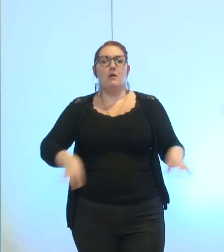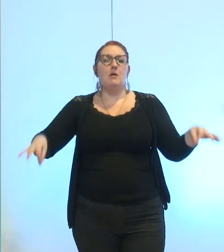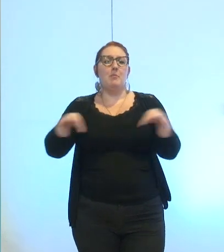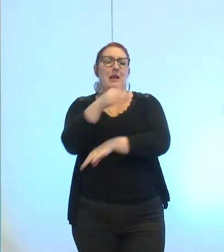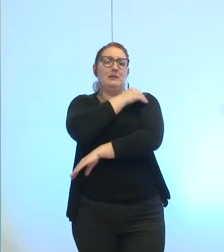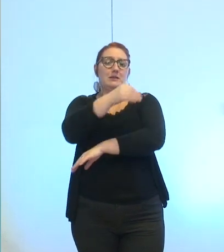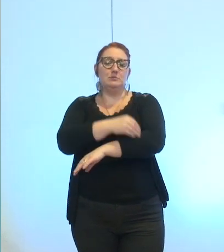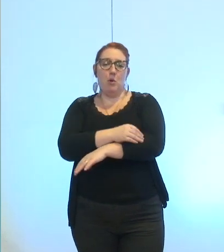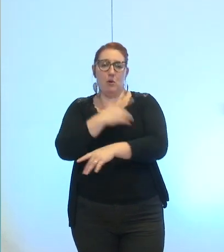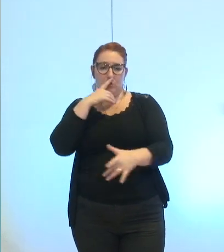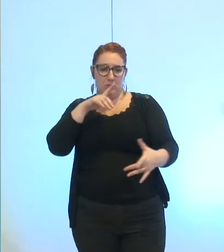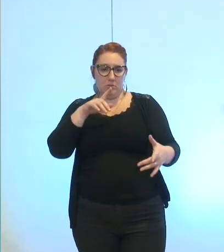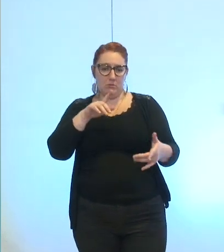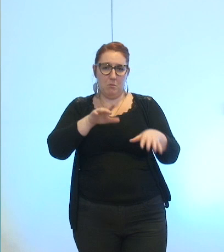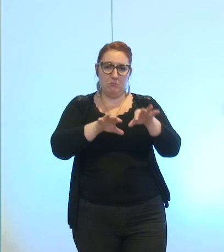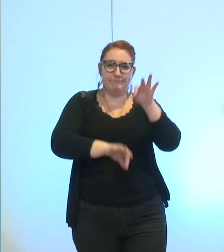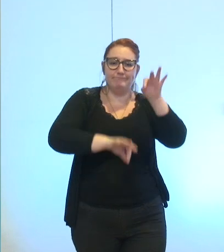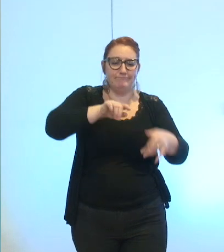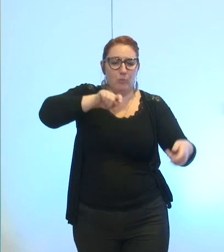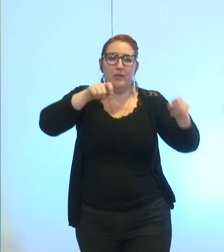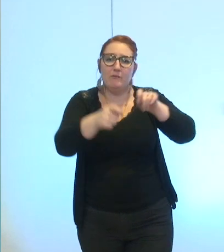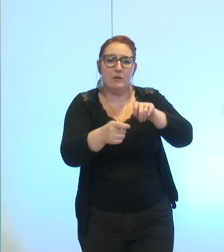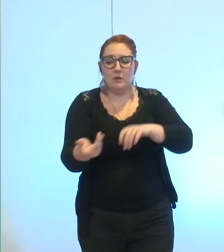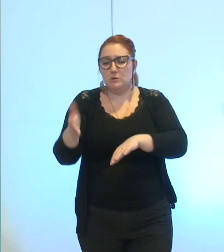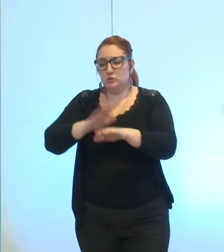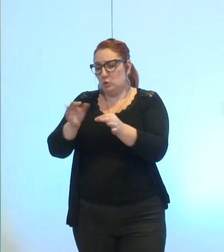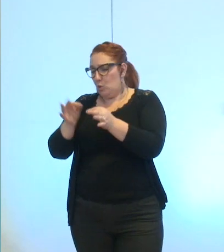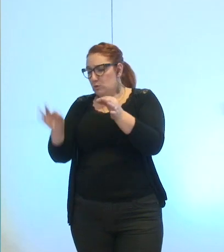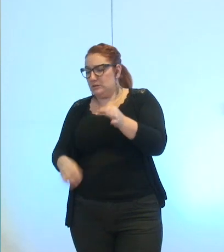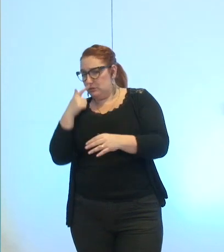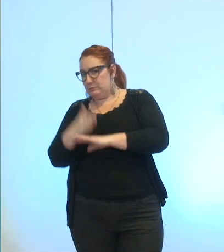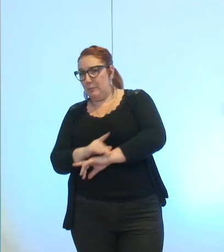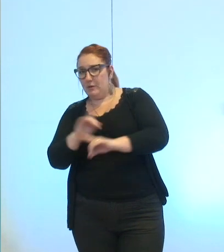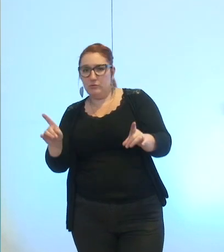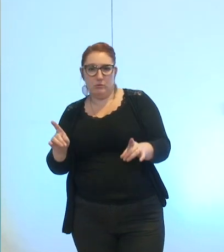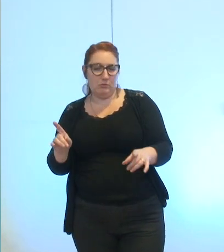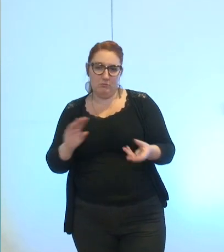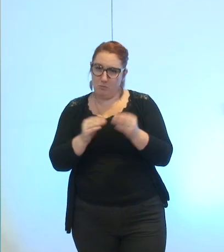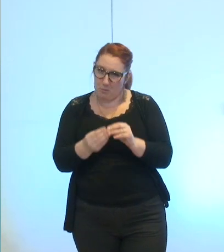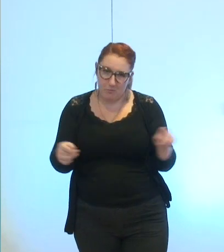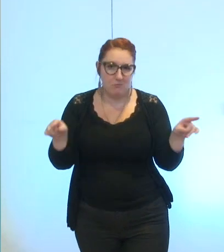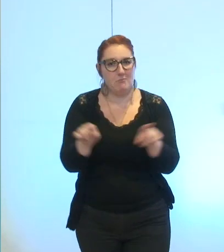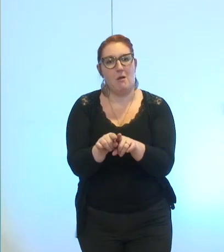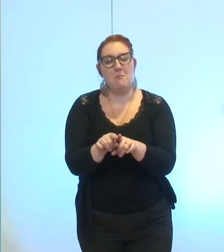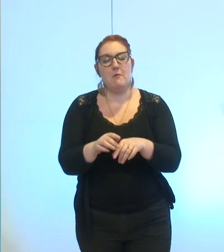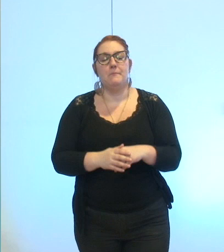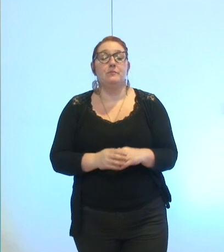prévu toutes les conséquences même même motif et même punition et